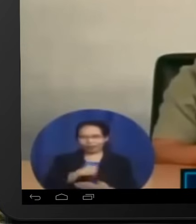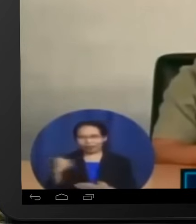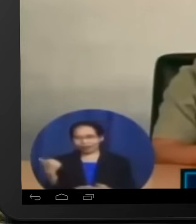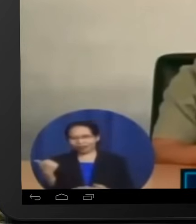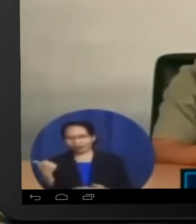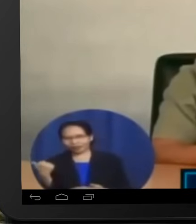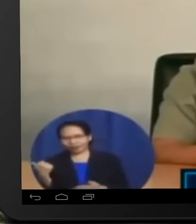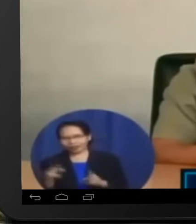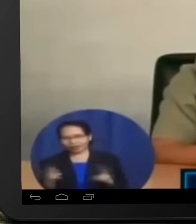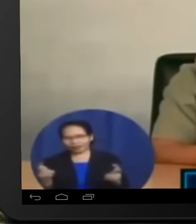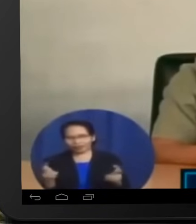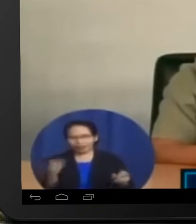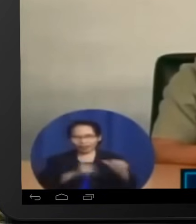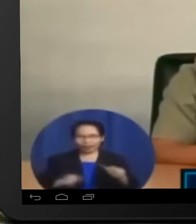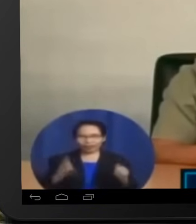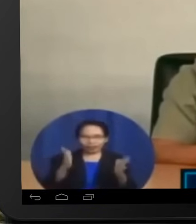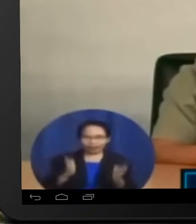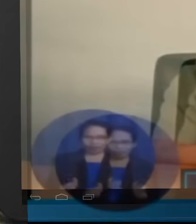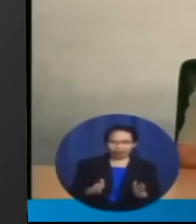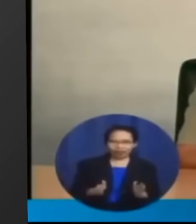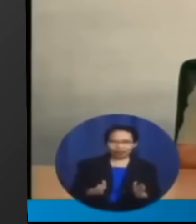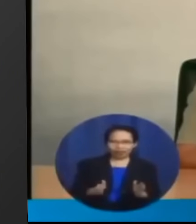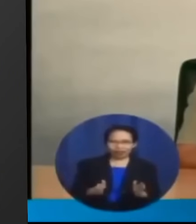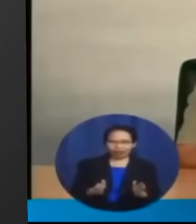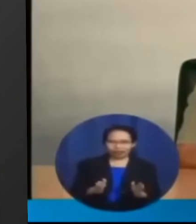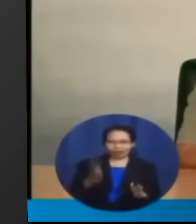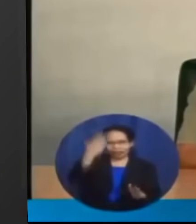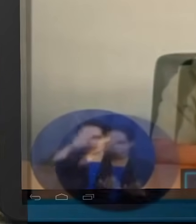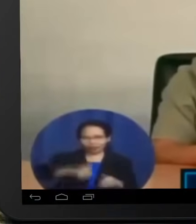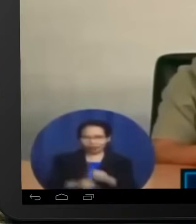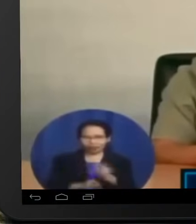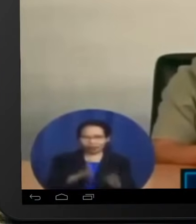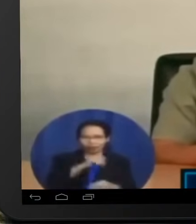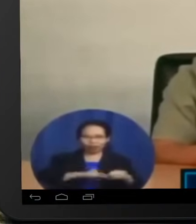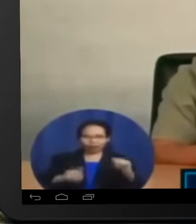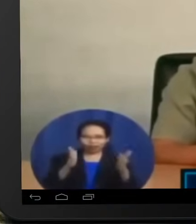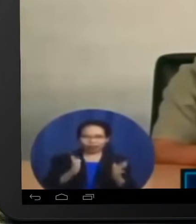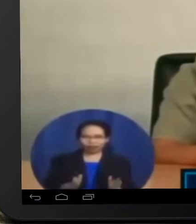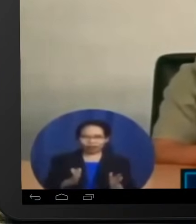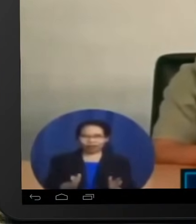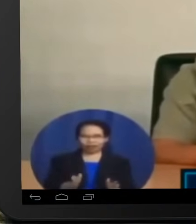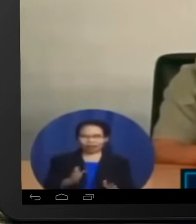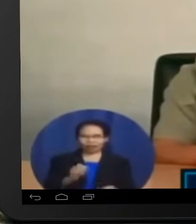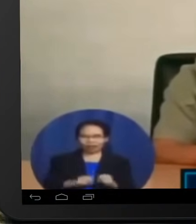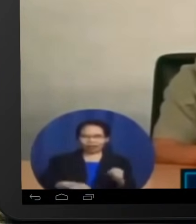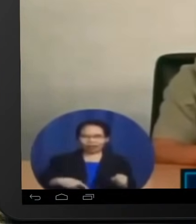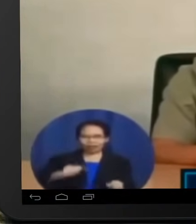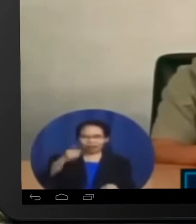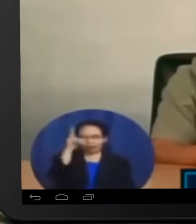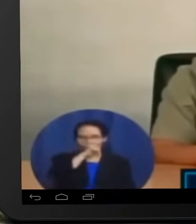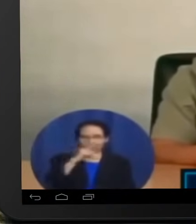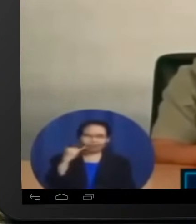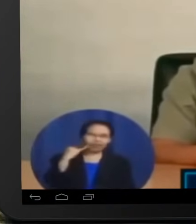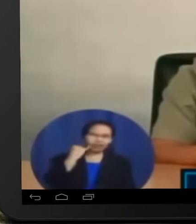mga artista na, ewan ko paano naging artista. Ayun ko, kaya kung may nagsasabi na nagpapapogi